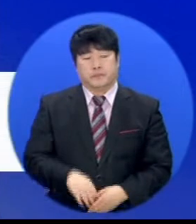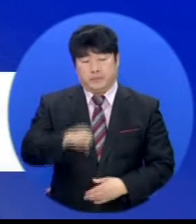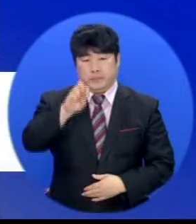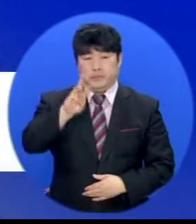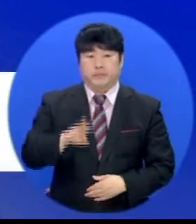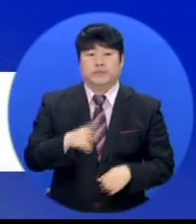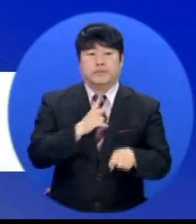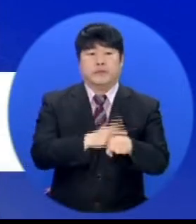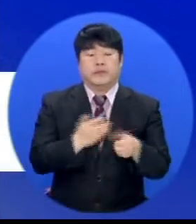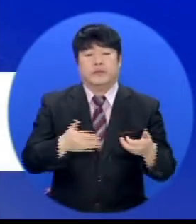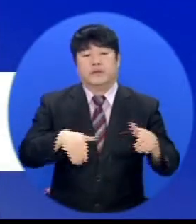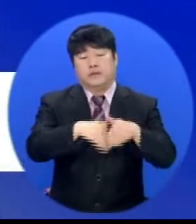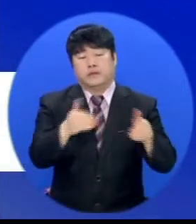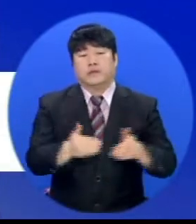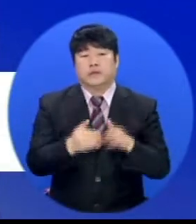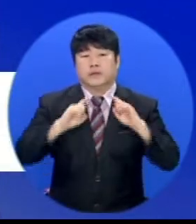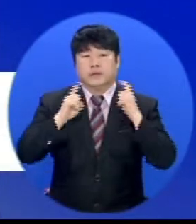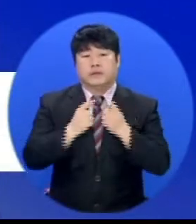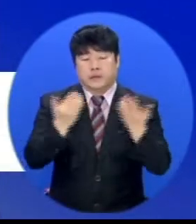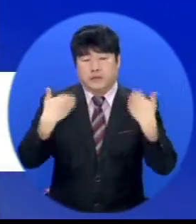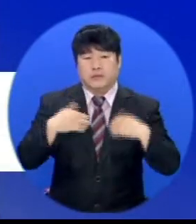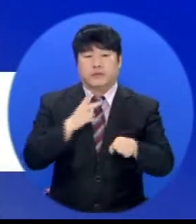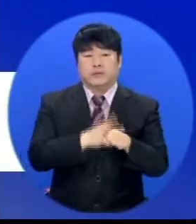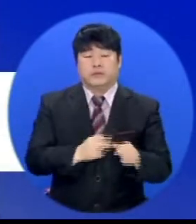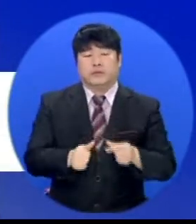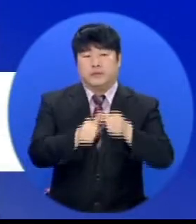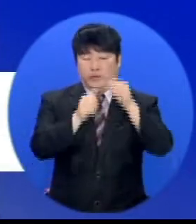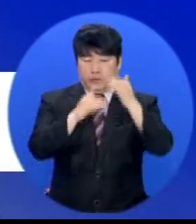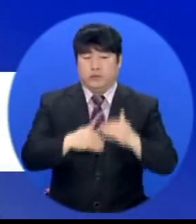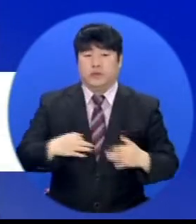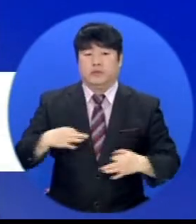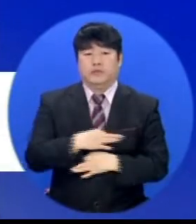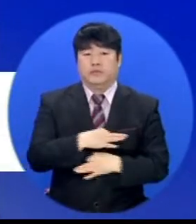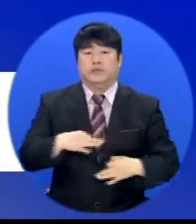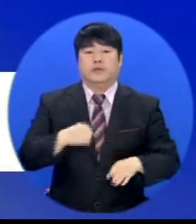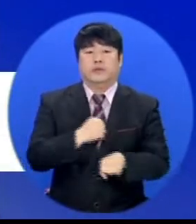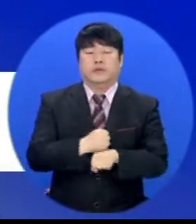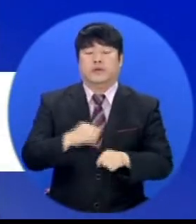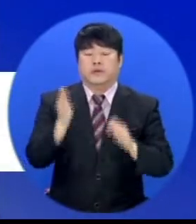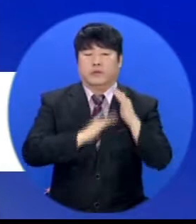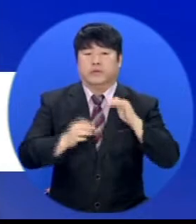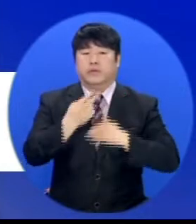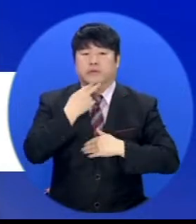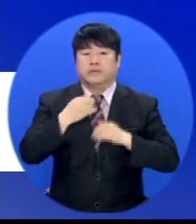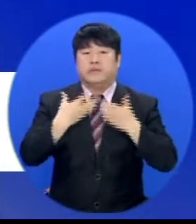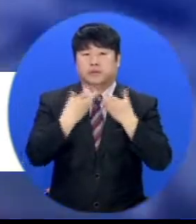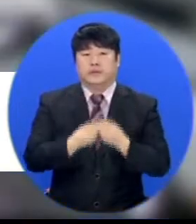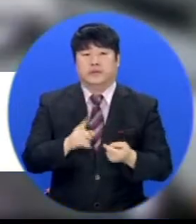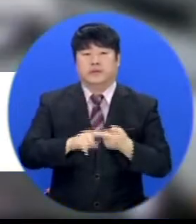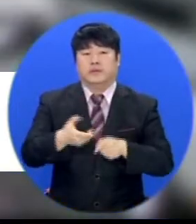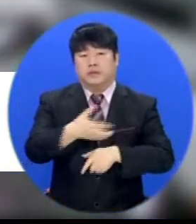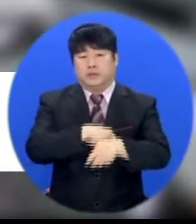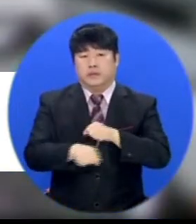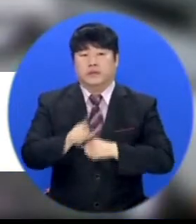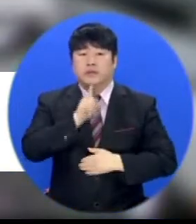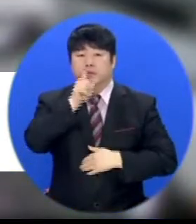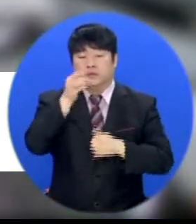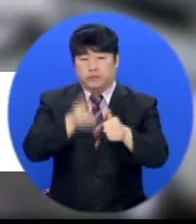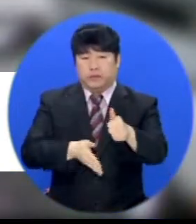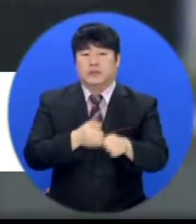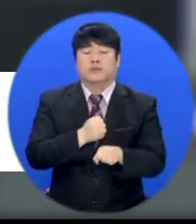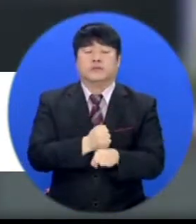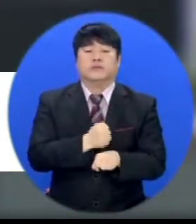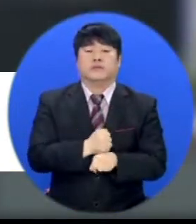광주 교사노조가 사립학교 교사 채용 과정의 부정과 비리, 불공정 사례 등에 대해 적극적인 신고를